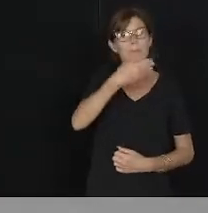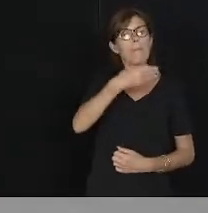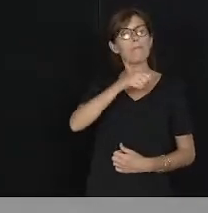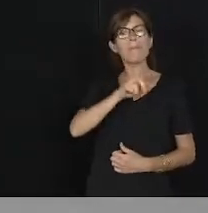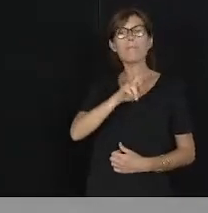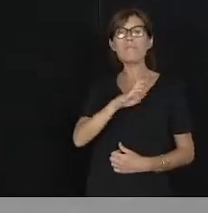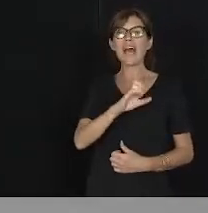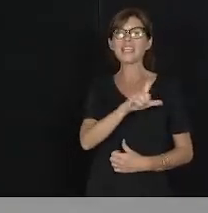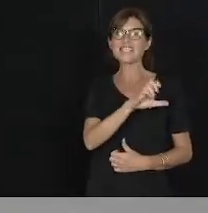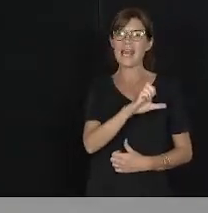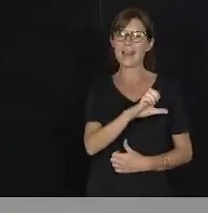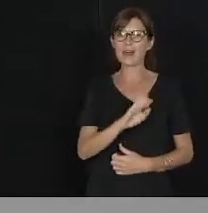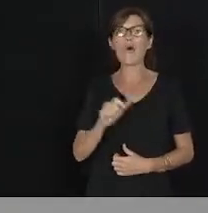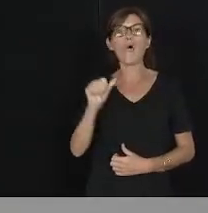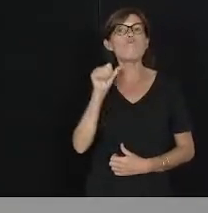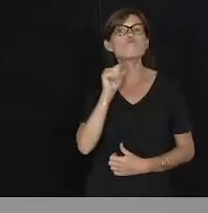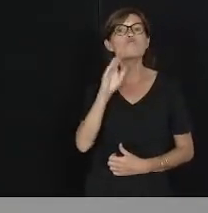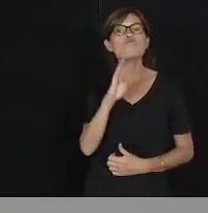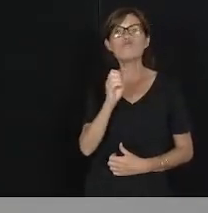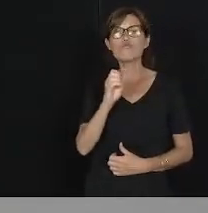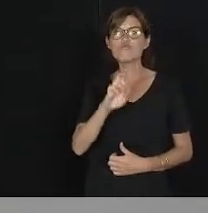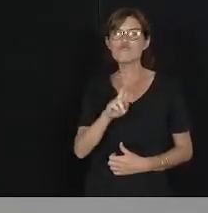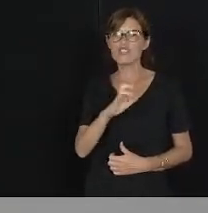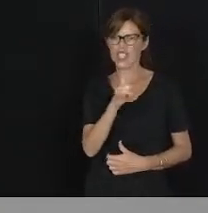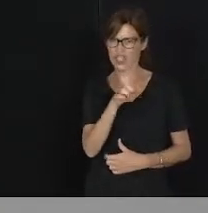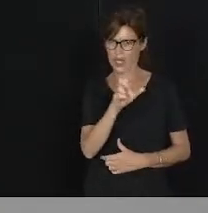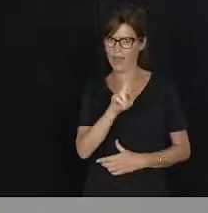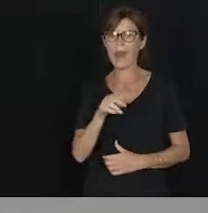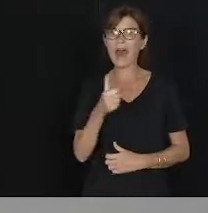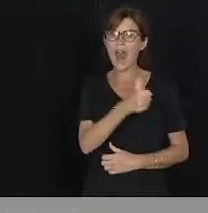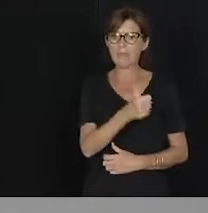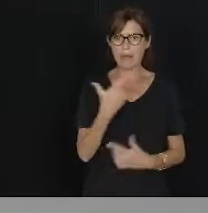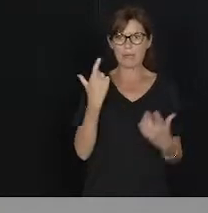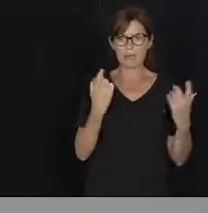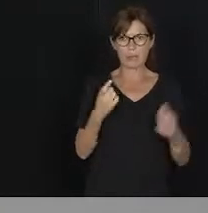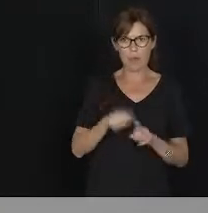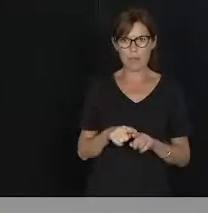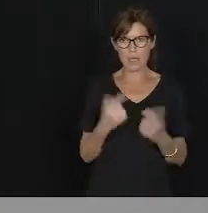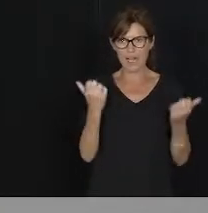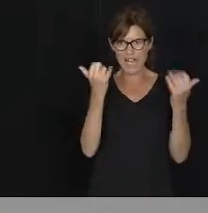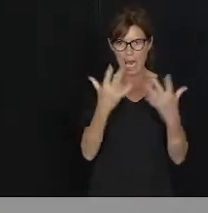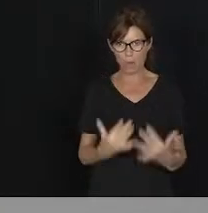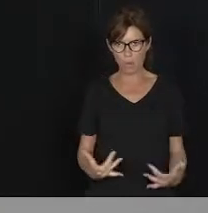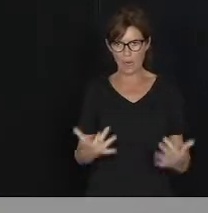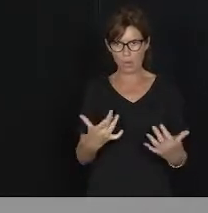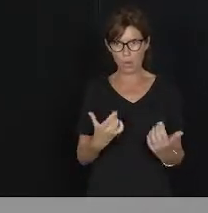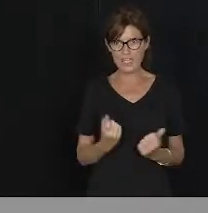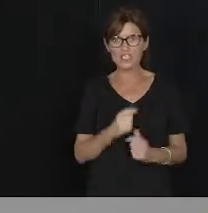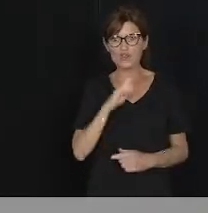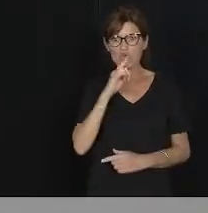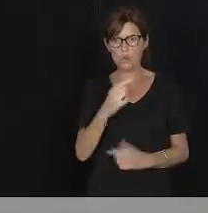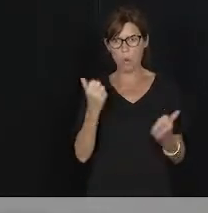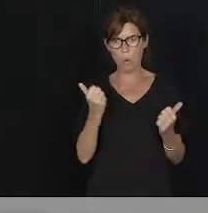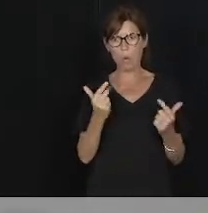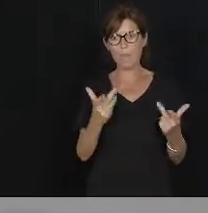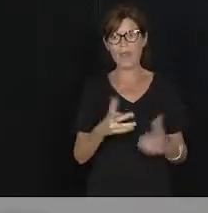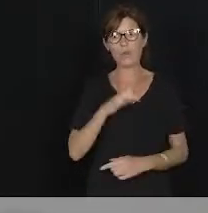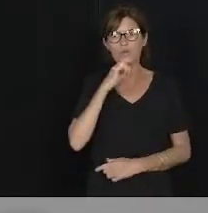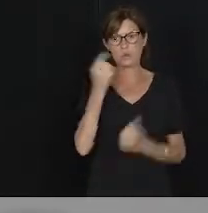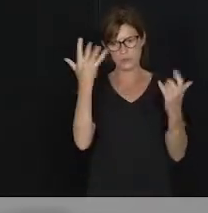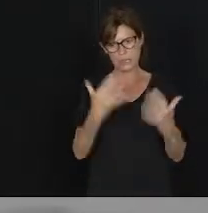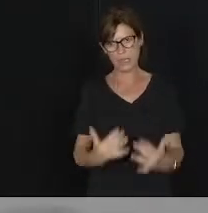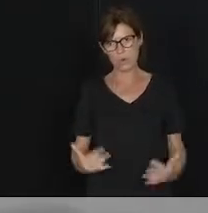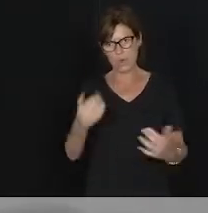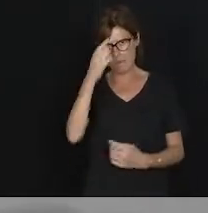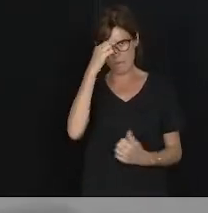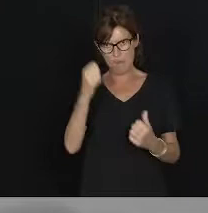non seulement la sépare de la dernière lettre reçue provenant de son mari Aristide, mais elle calcule également très précisément de quand date